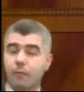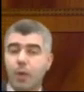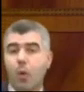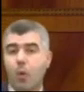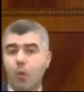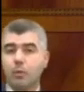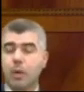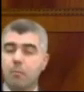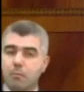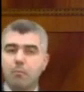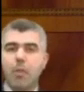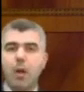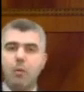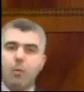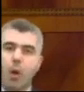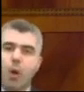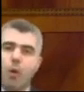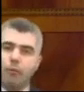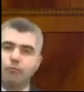وهذا الأمر سمح